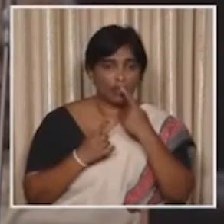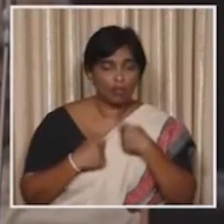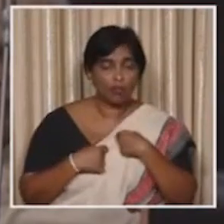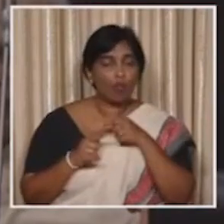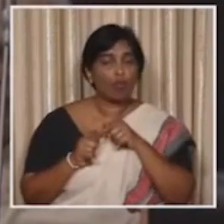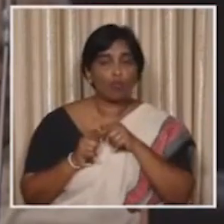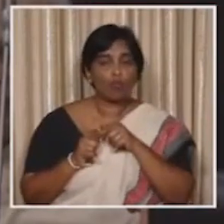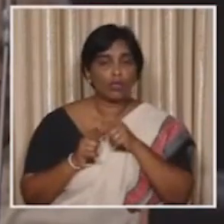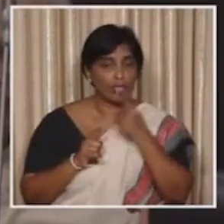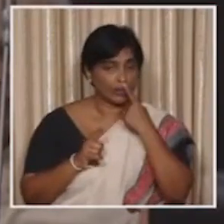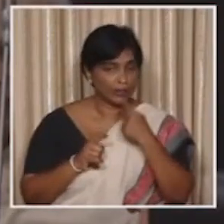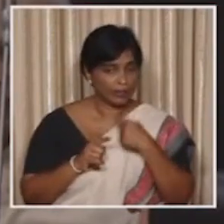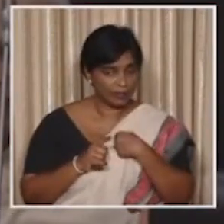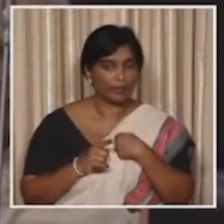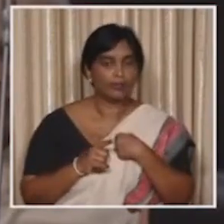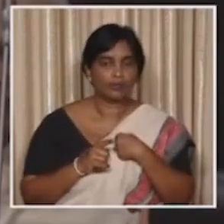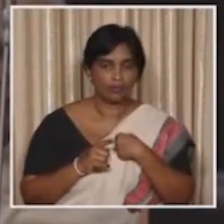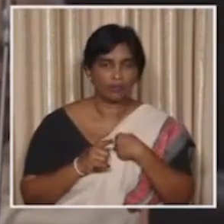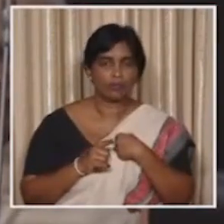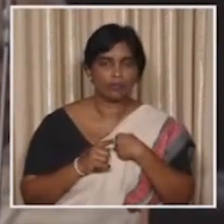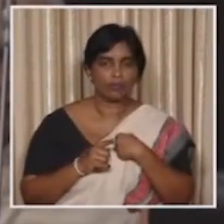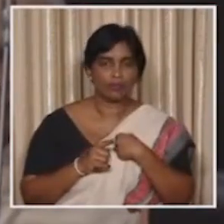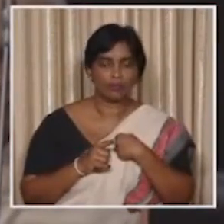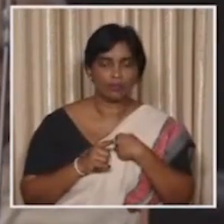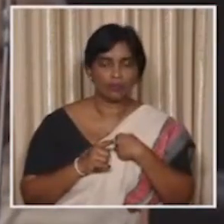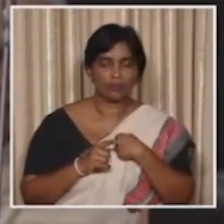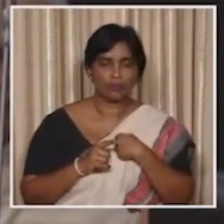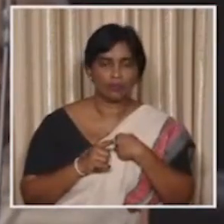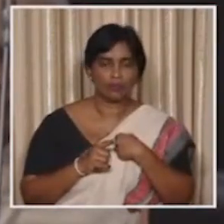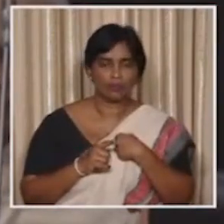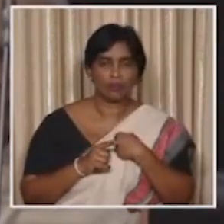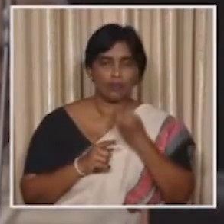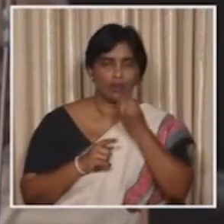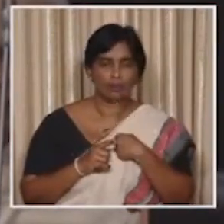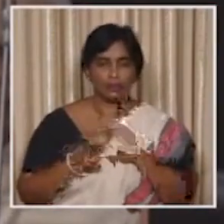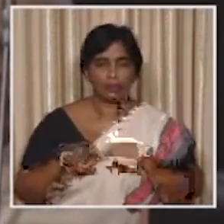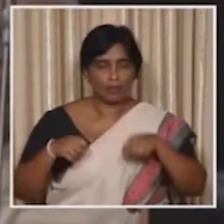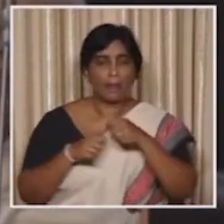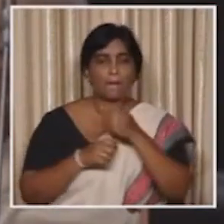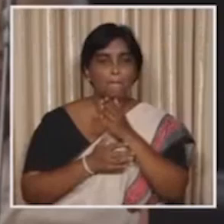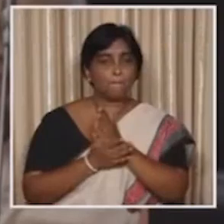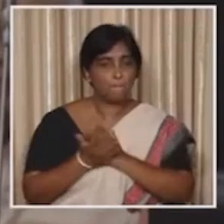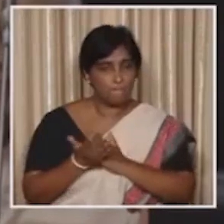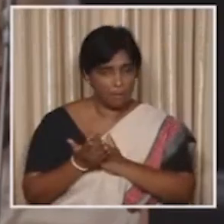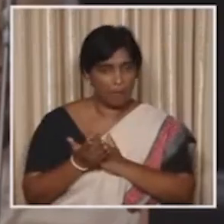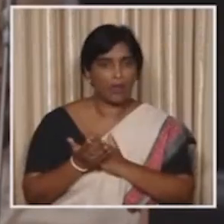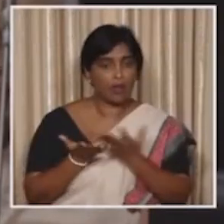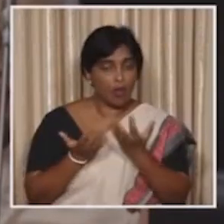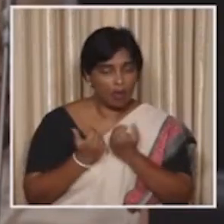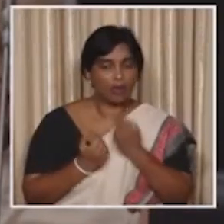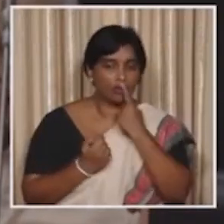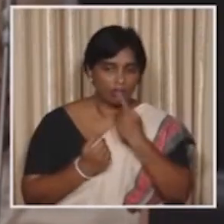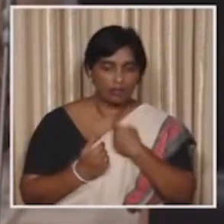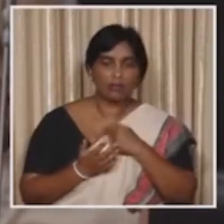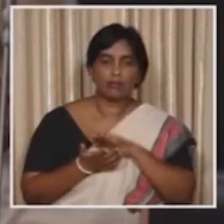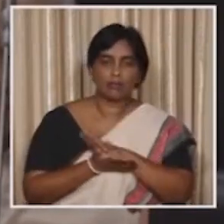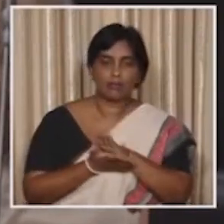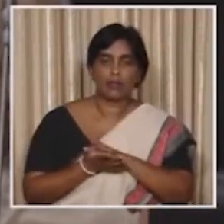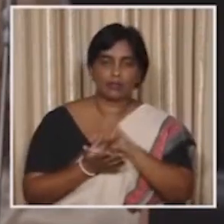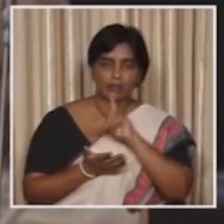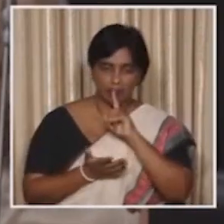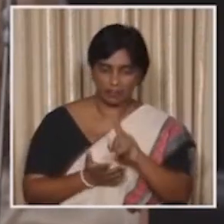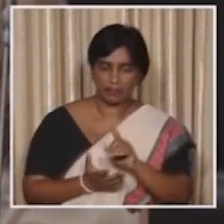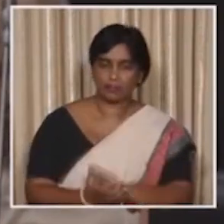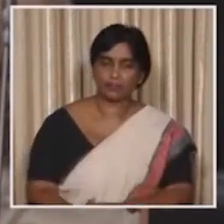කවුද කියලා හරියට අපිට ඕන මෙතන විහලි ආරාද පාන්ද කියලා කිව්වොත් මම ඒ ගැන පැහැදිලි කරලා දෙන්න.